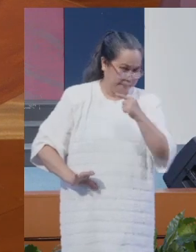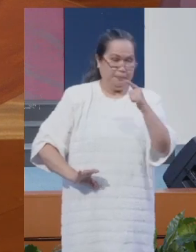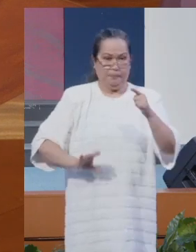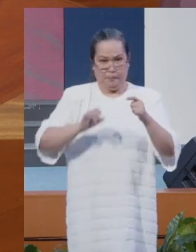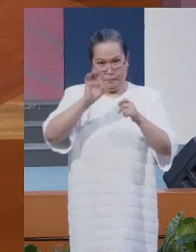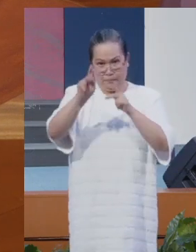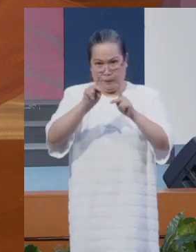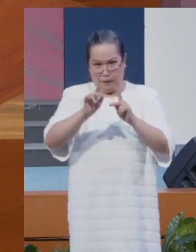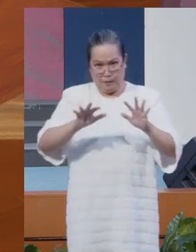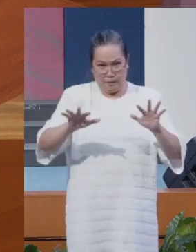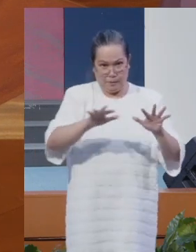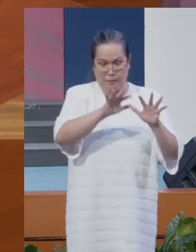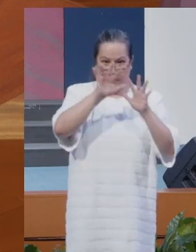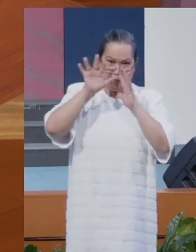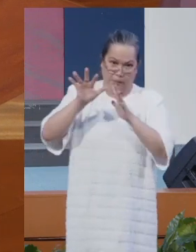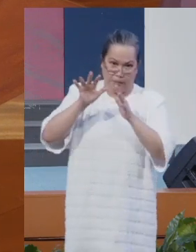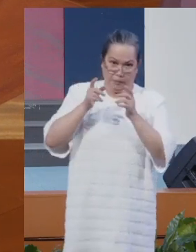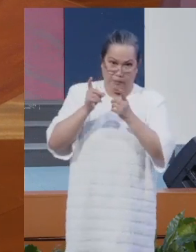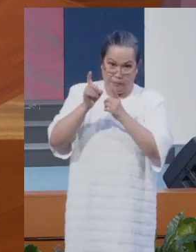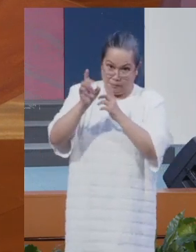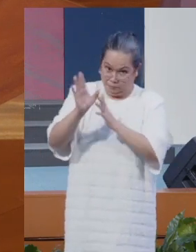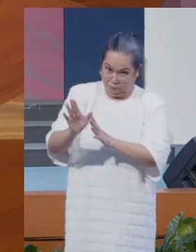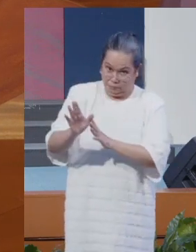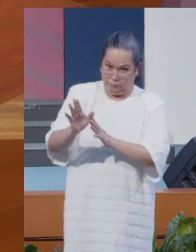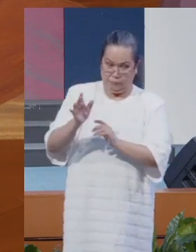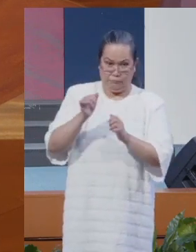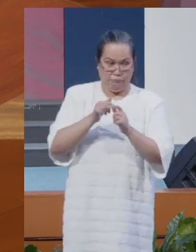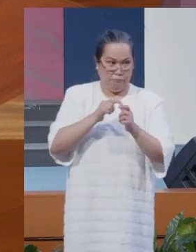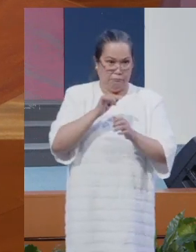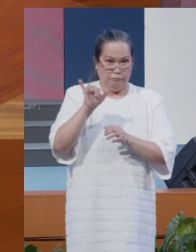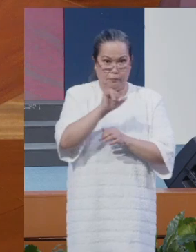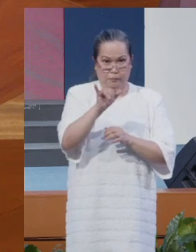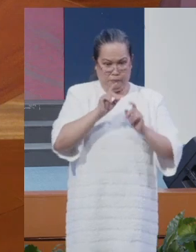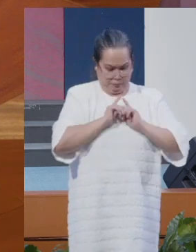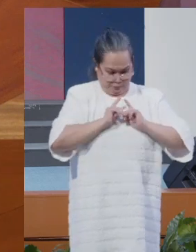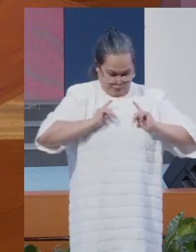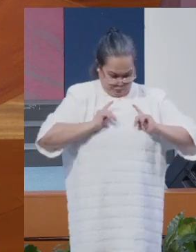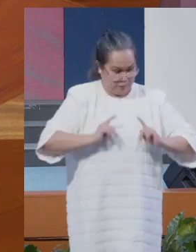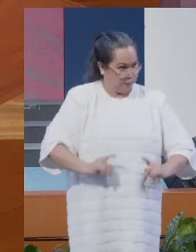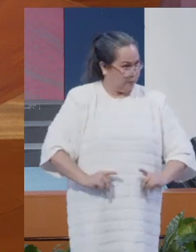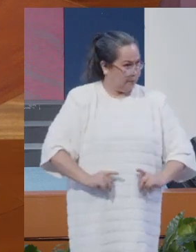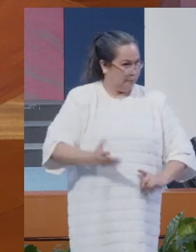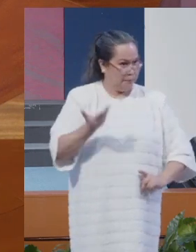ito, siguro yung mga disipulo ni Juan at yung mga Pariseo,